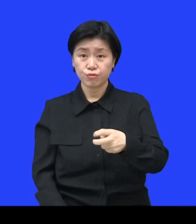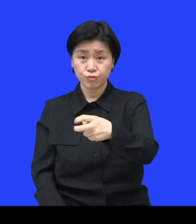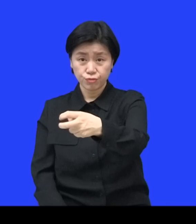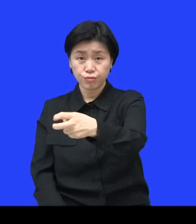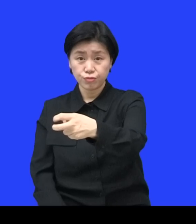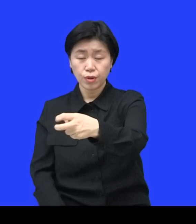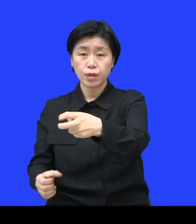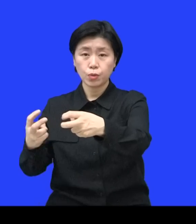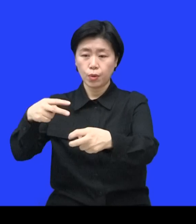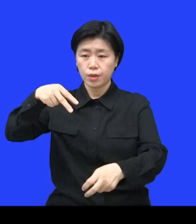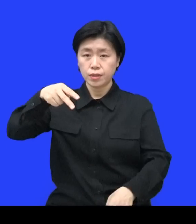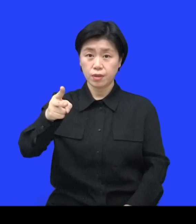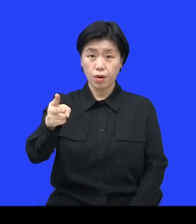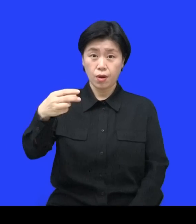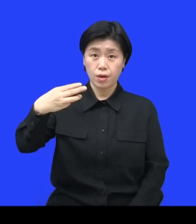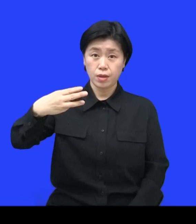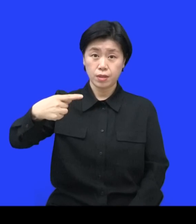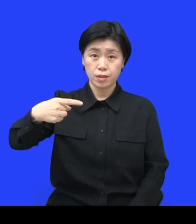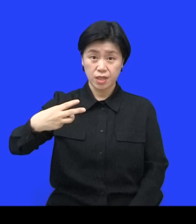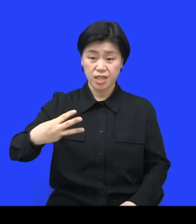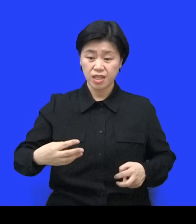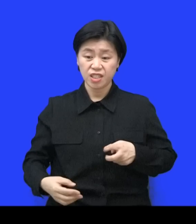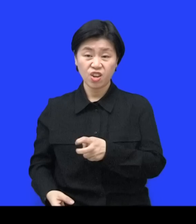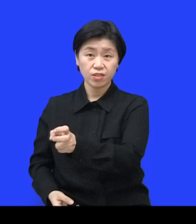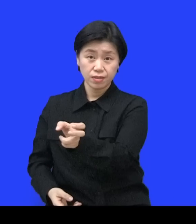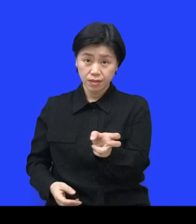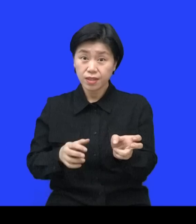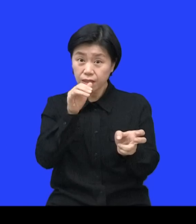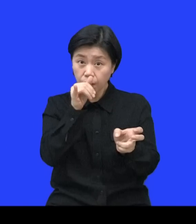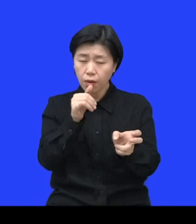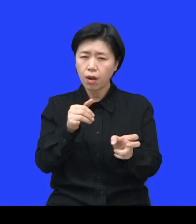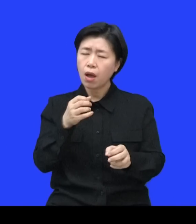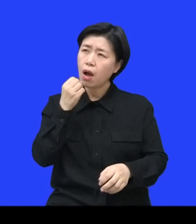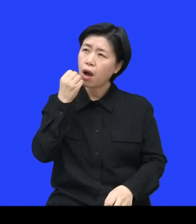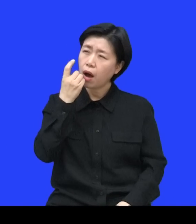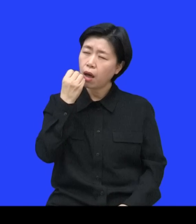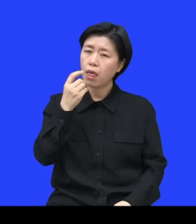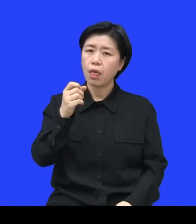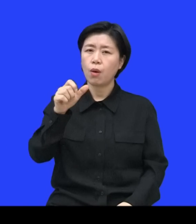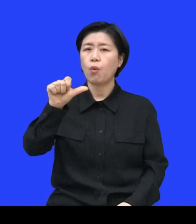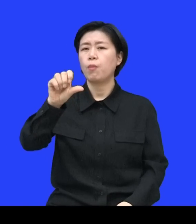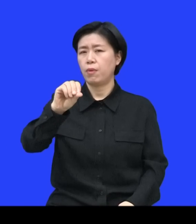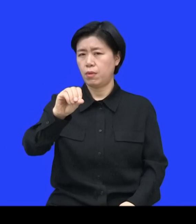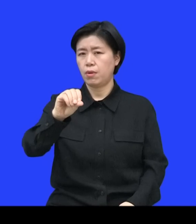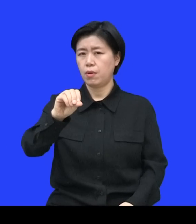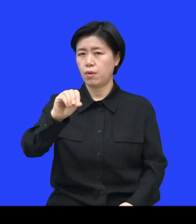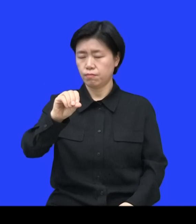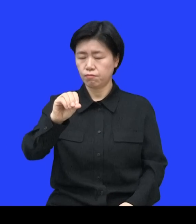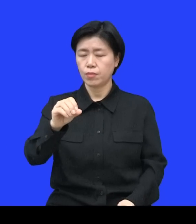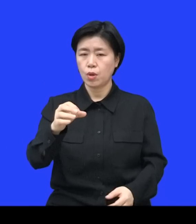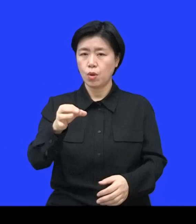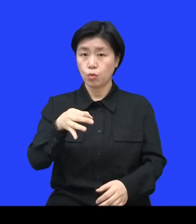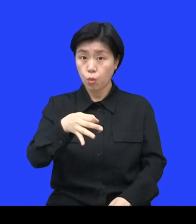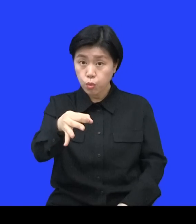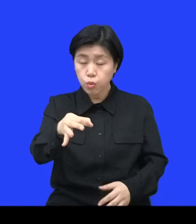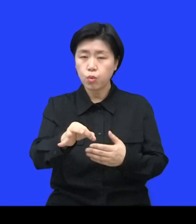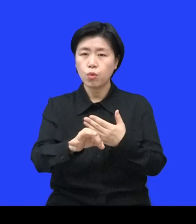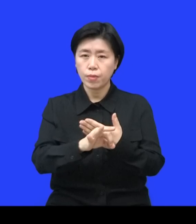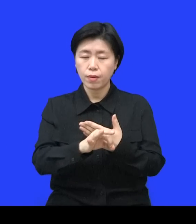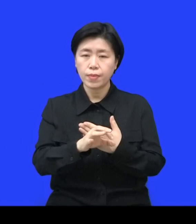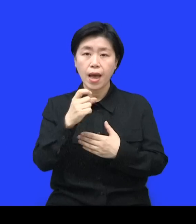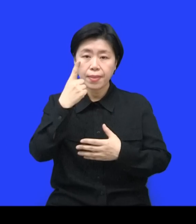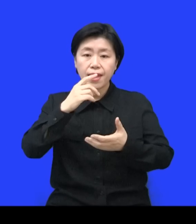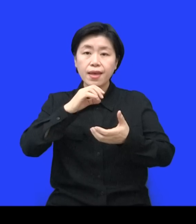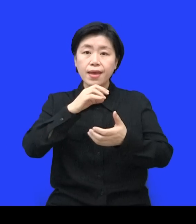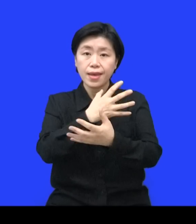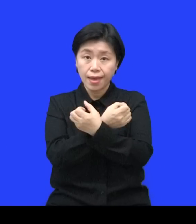그때는 셔틀 봉고차가 있었어요. 예. 그 당시에 매월 5만 원을 내면은 예. 30-40분 되는 거리를 버스로